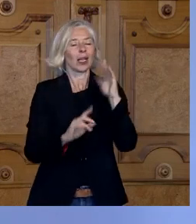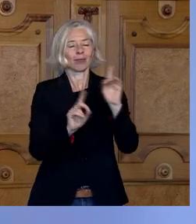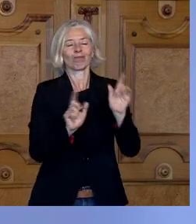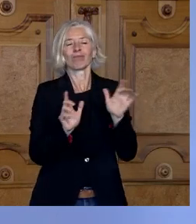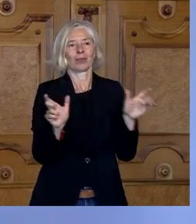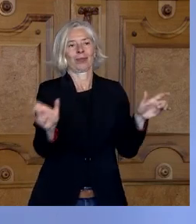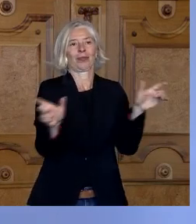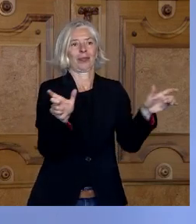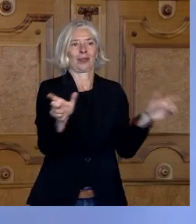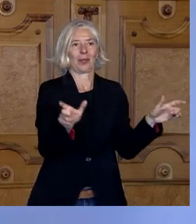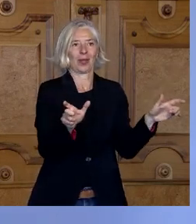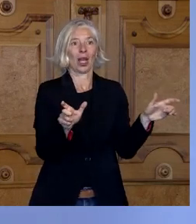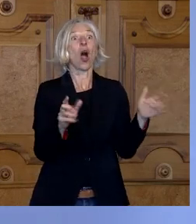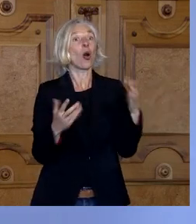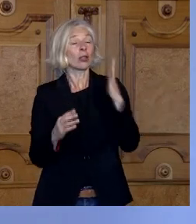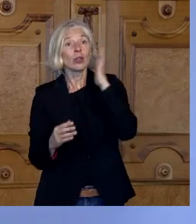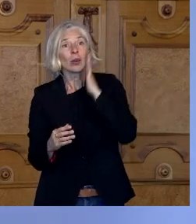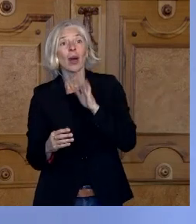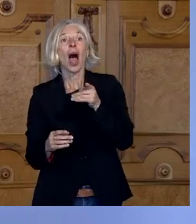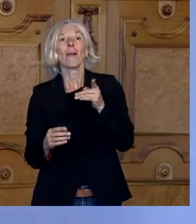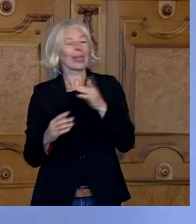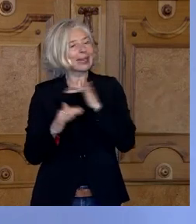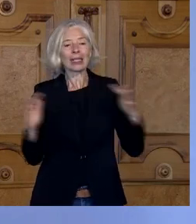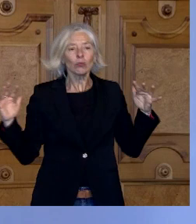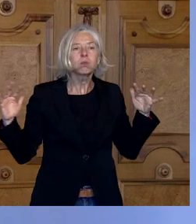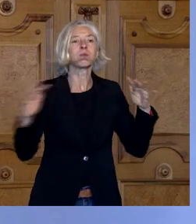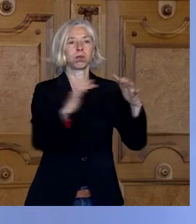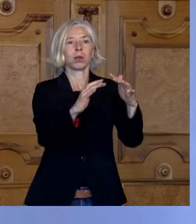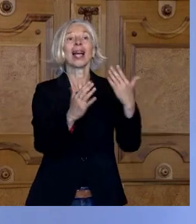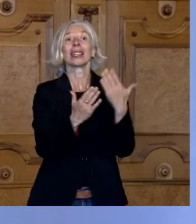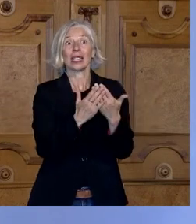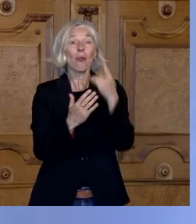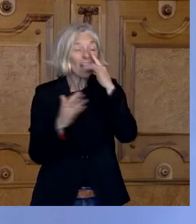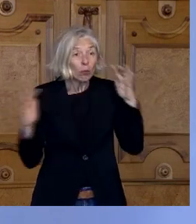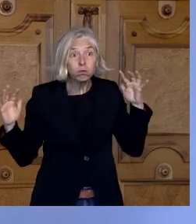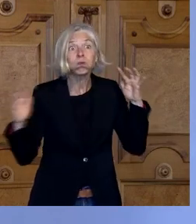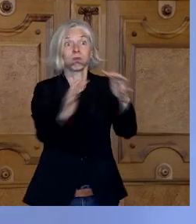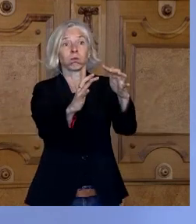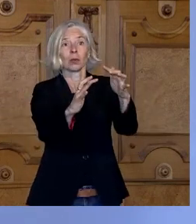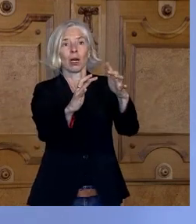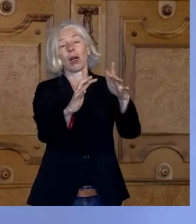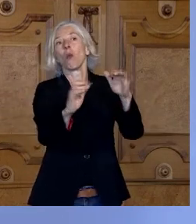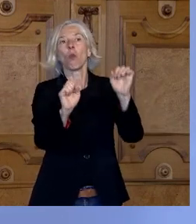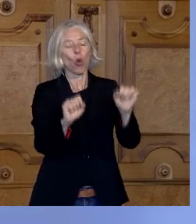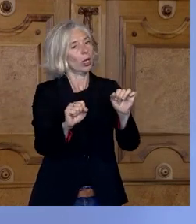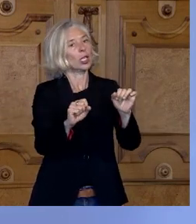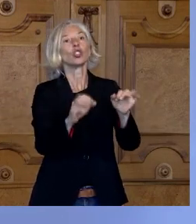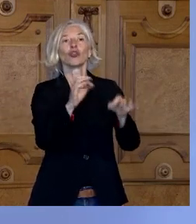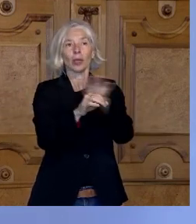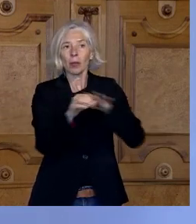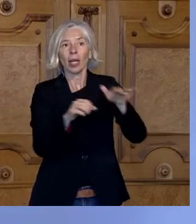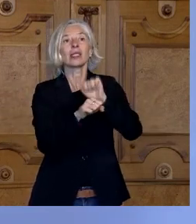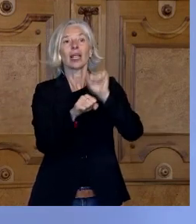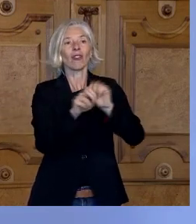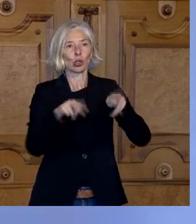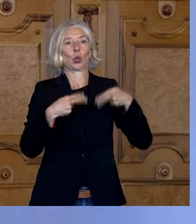zu Menschenansammlungen auf Spielplätzen kommt, können einzelne Spielplätze dann auch geschlossen werden. Und ab